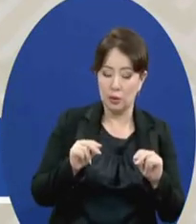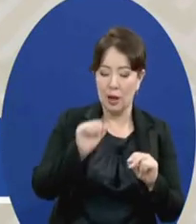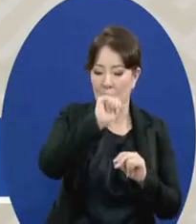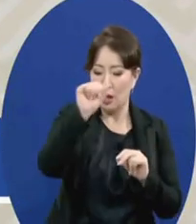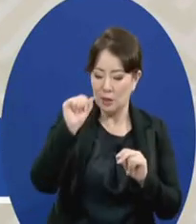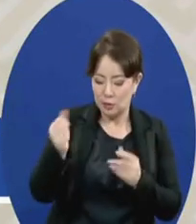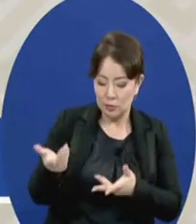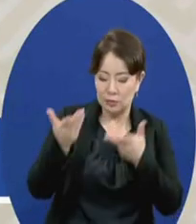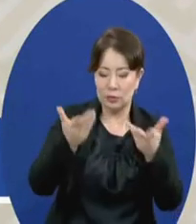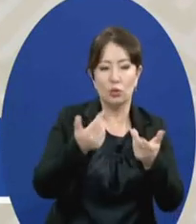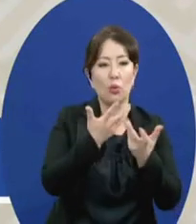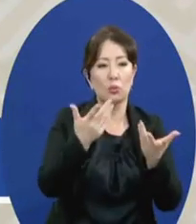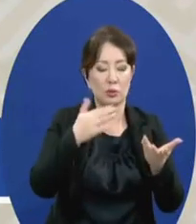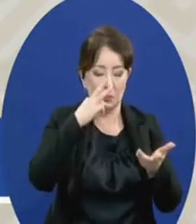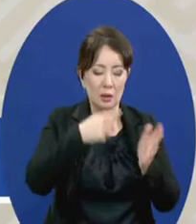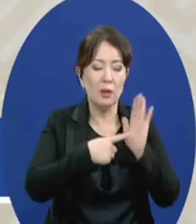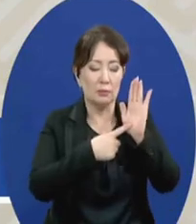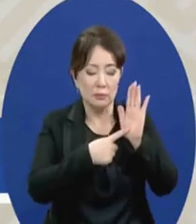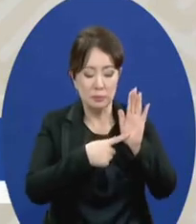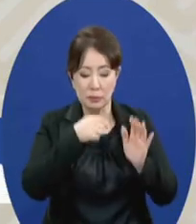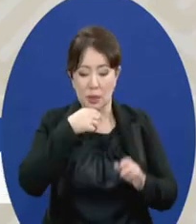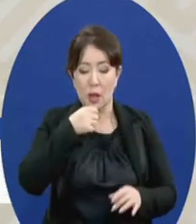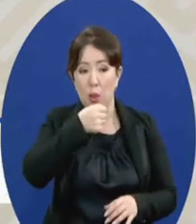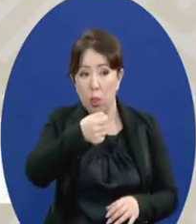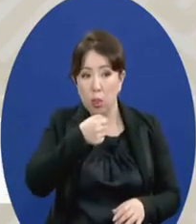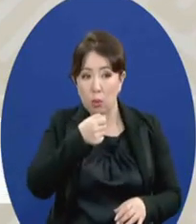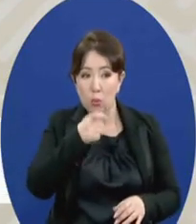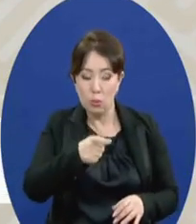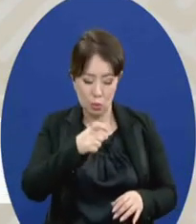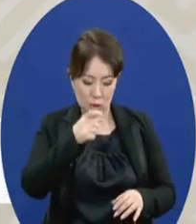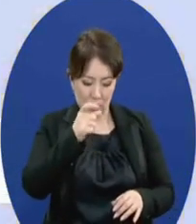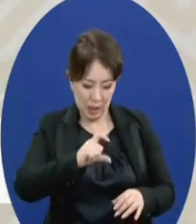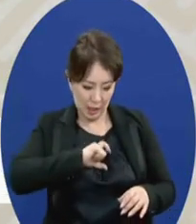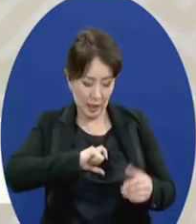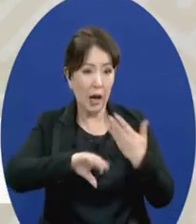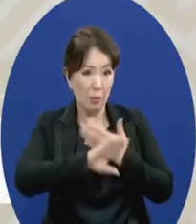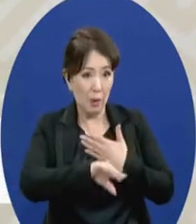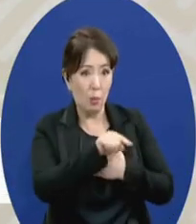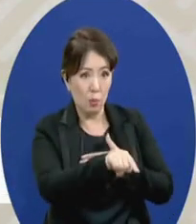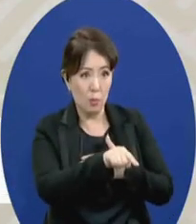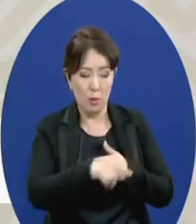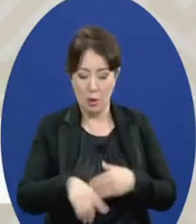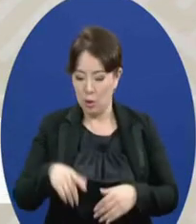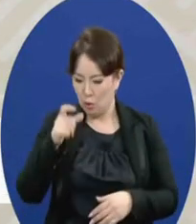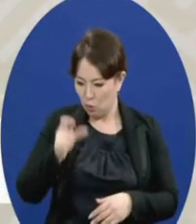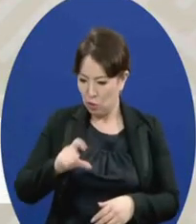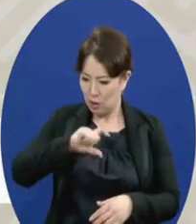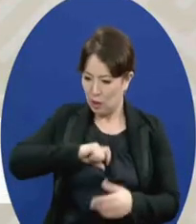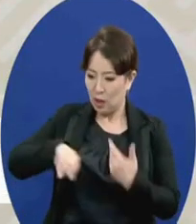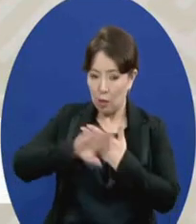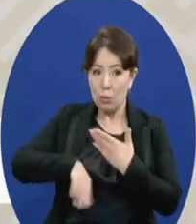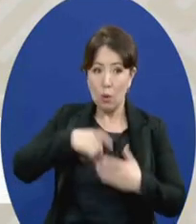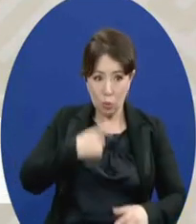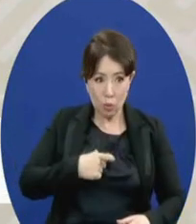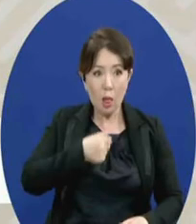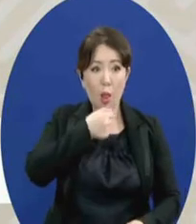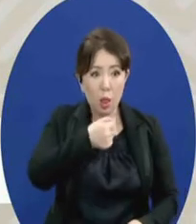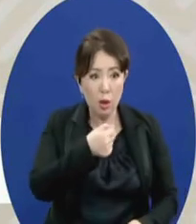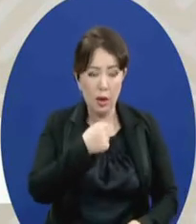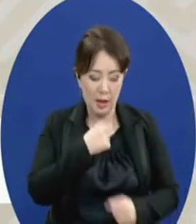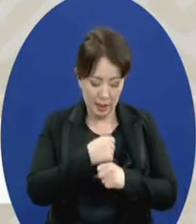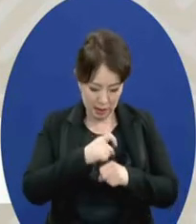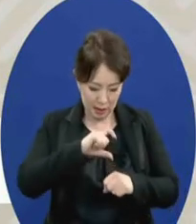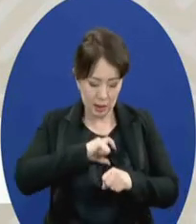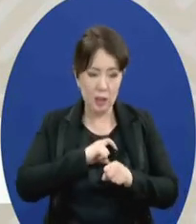асуудал дэвшүүлэн олон нийтэд мэдээлдэгээрээ сэтгүүлчид бол хүний эрхийн хамгаалагчтай байдаг. Тэр эрхийг хүний эрхийг хамгаалагчдын